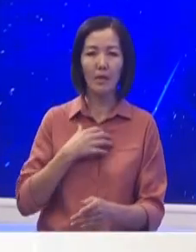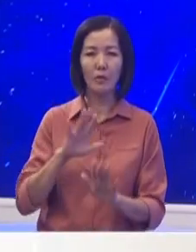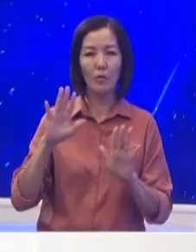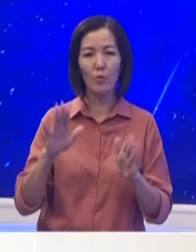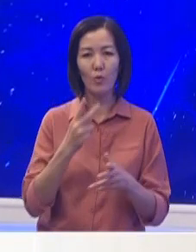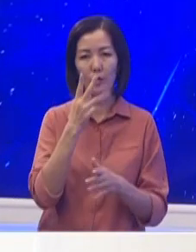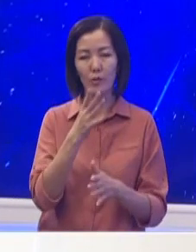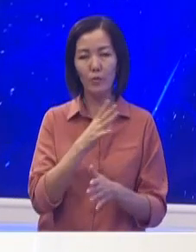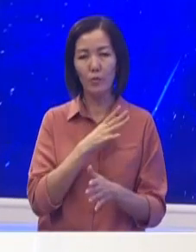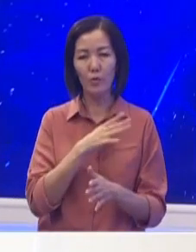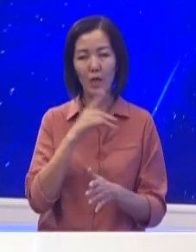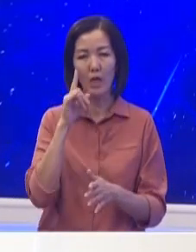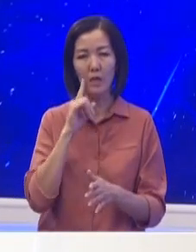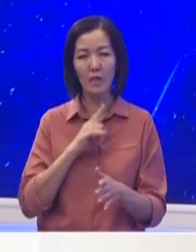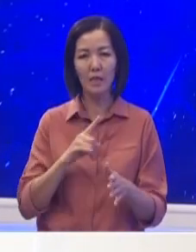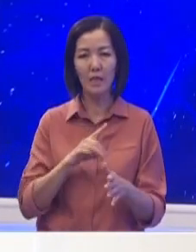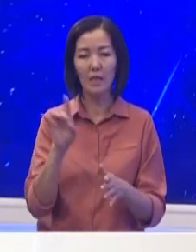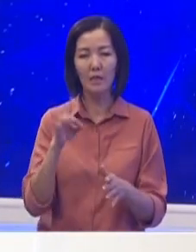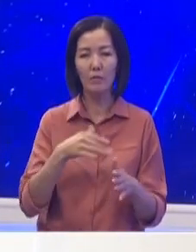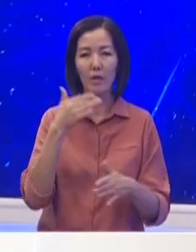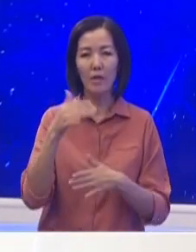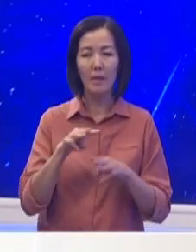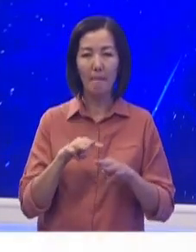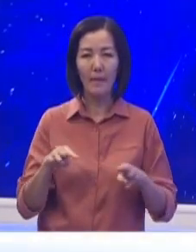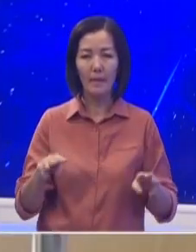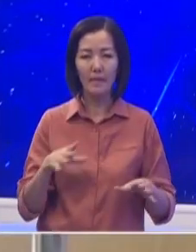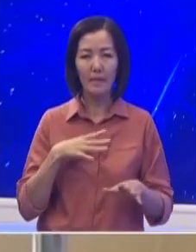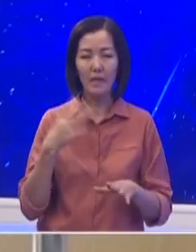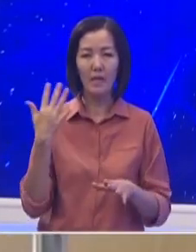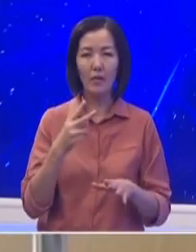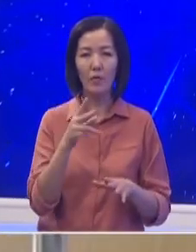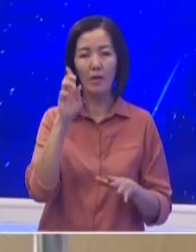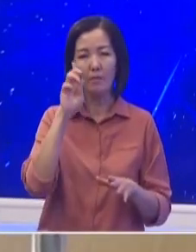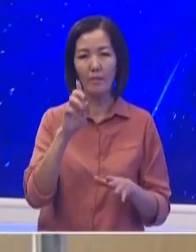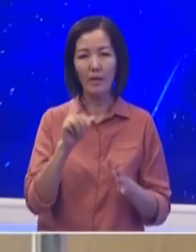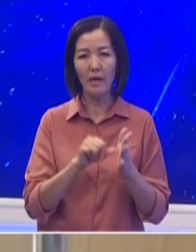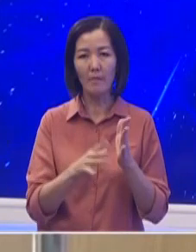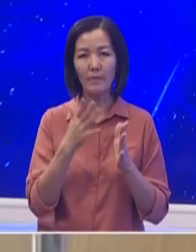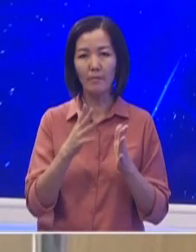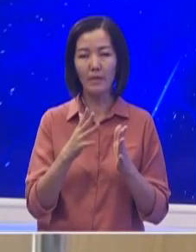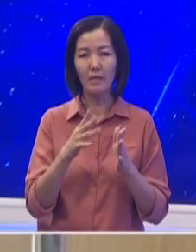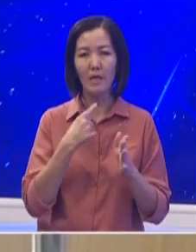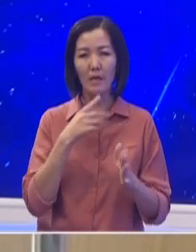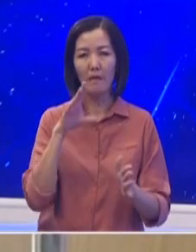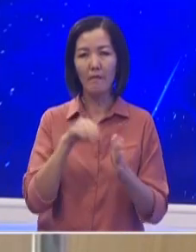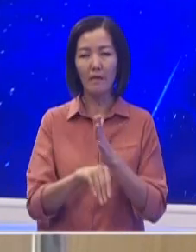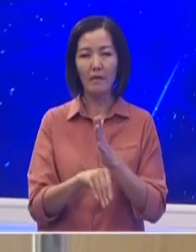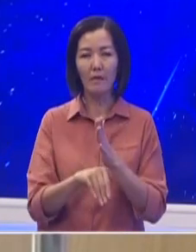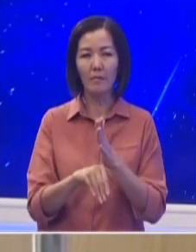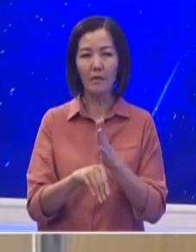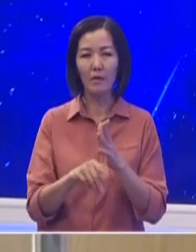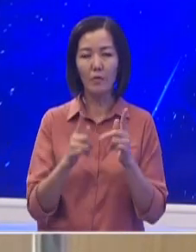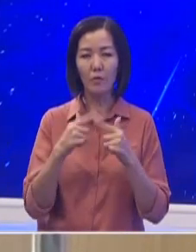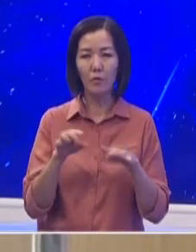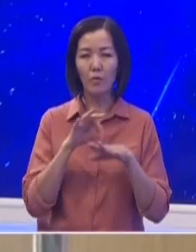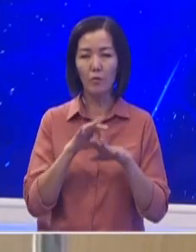Қазақстан Республикасының сыртқы істер министрлігі өз өкілеттілігі аясында 52 мемлекетте 65 референдум учаскесінің жұмыс істеуіне ұйытқы